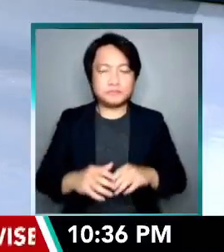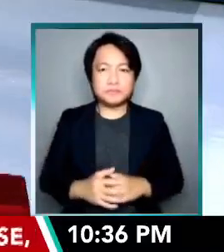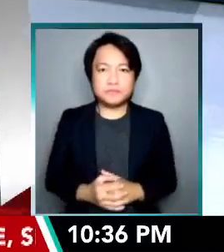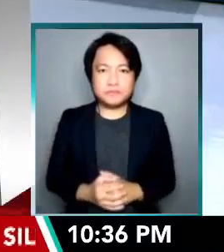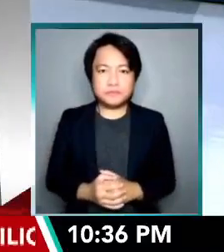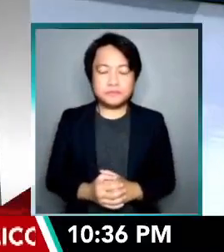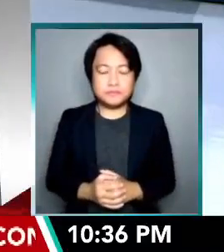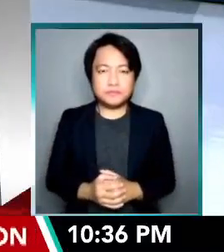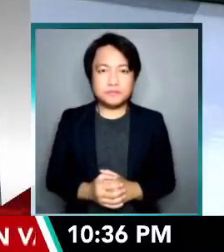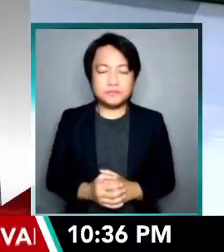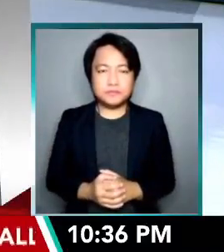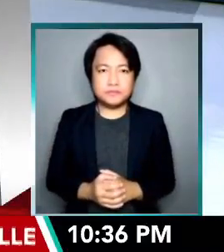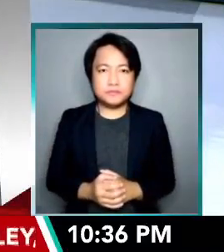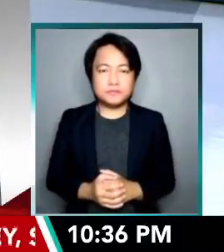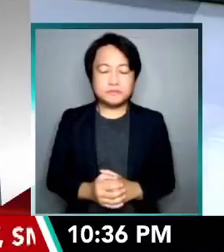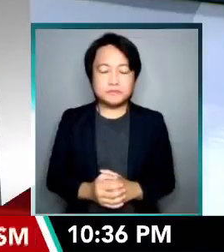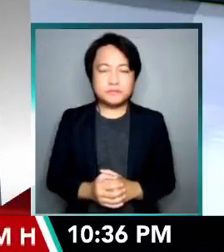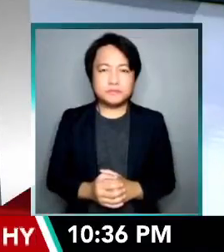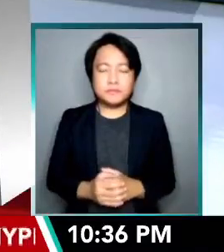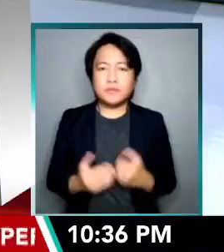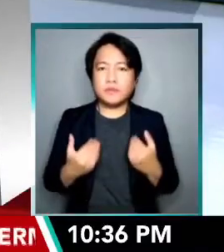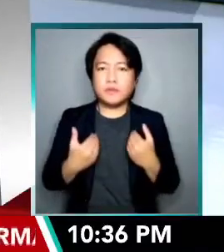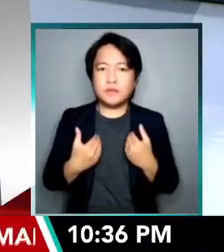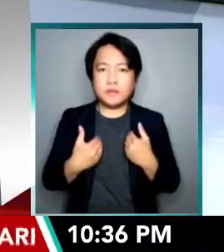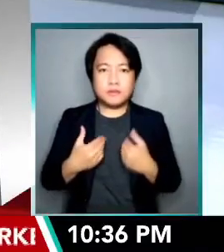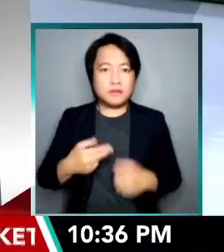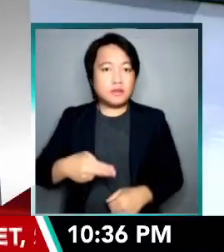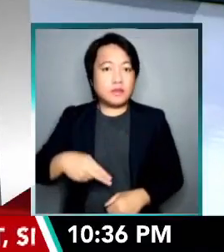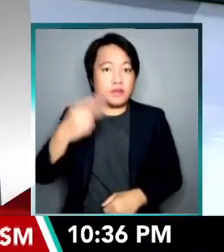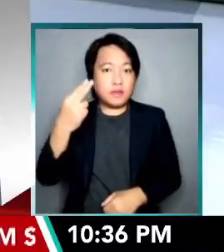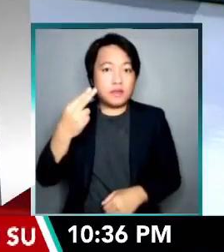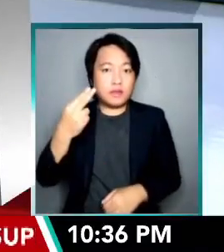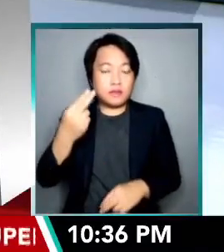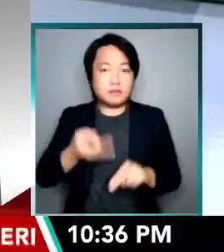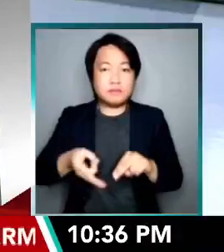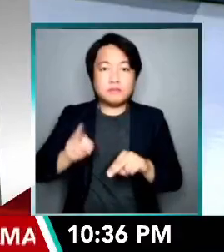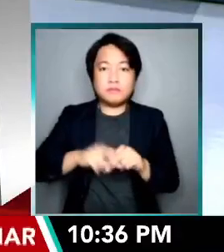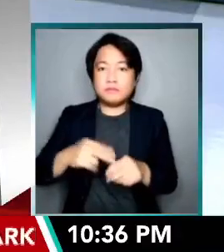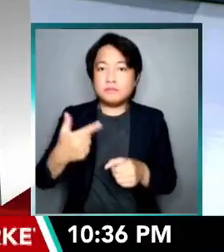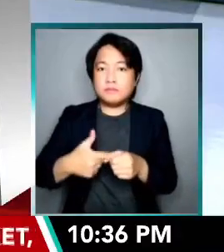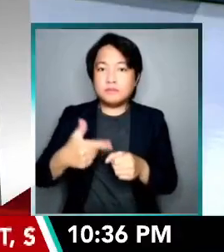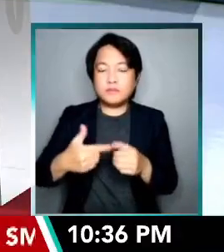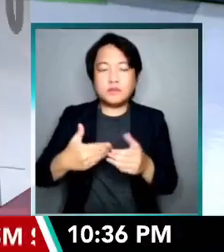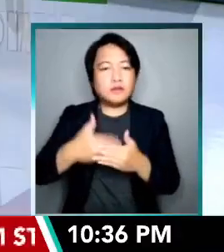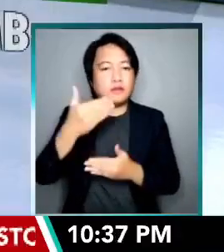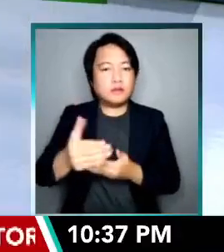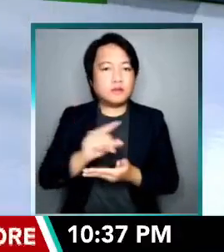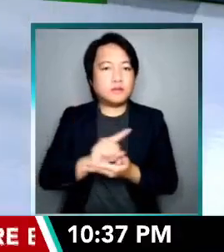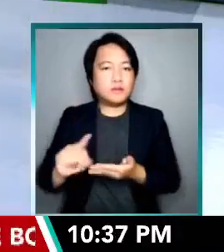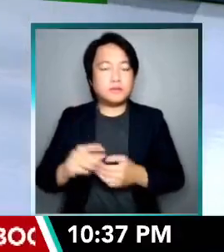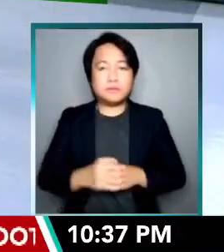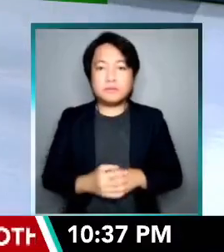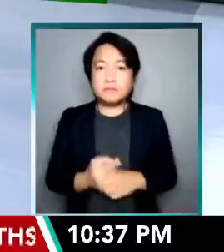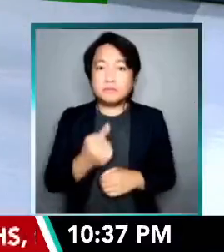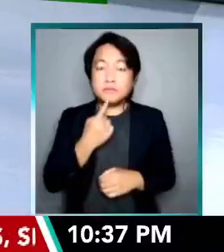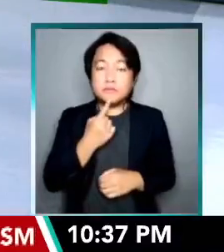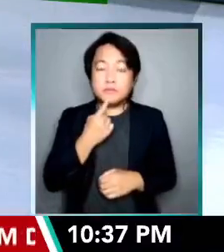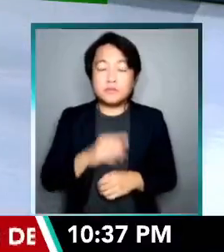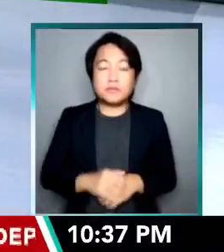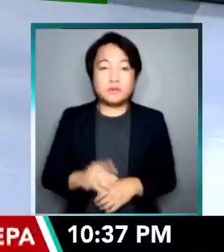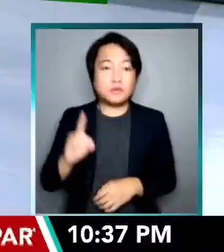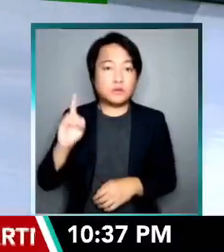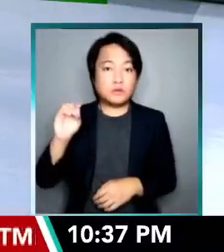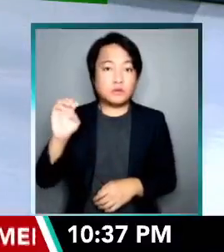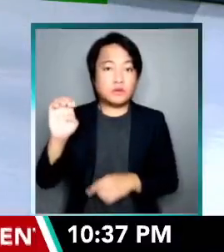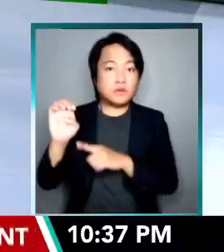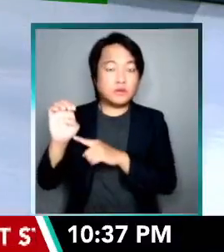Samantala, may nakaambang malaking taas presyo sa mga produktong petrolyo sa susunod na linggo. Sabi ni DOE Oil Industry Management Bureau Director